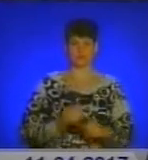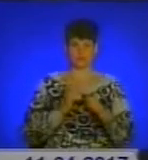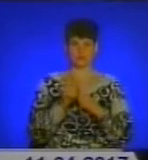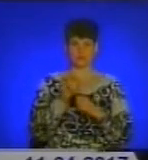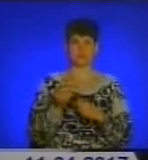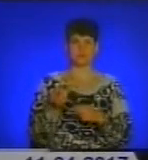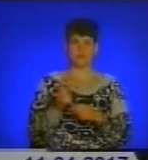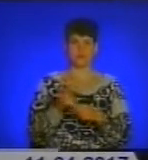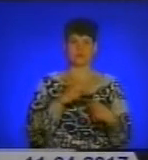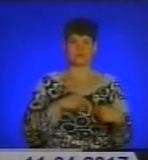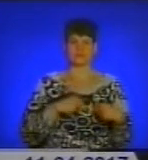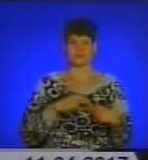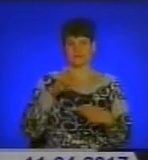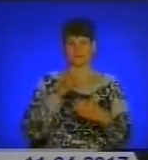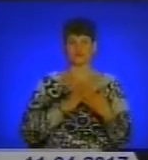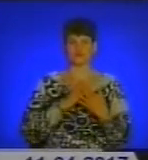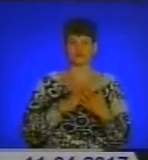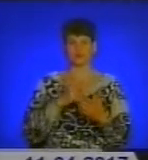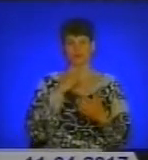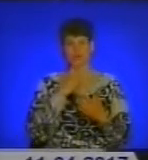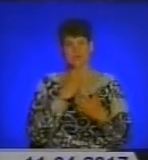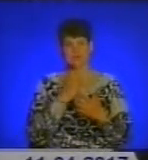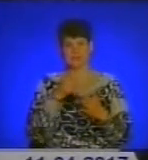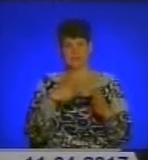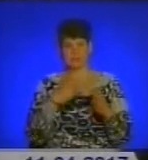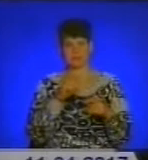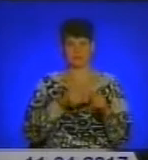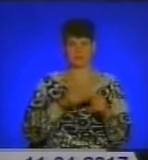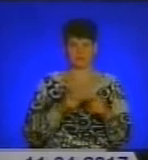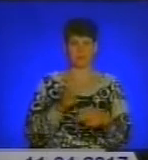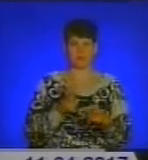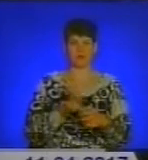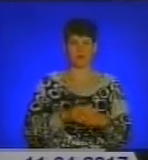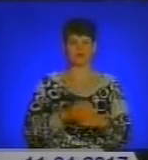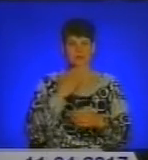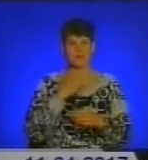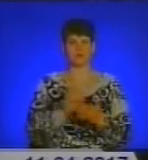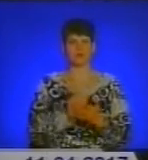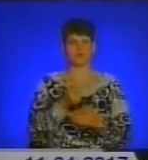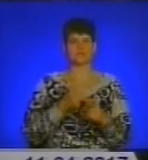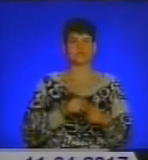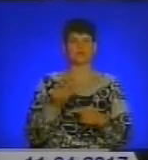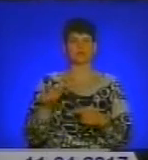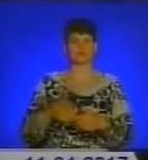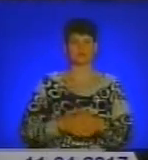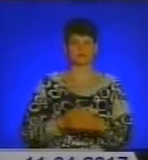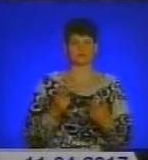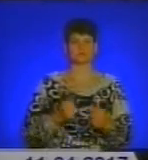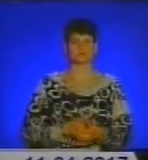приходять працівники комунальних служб? Чи показники зняти, чи ще щось? Приходять. Ви запитуєте документи цих людей?